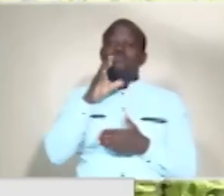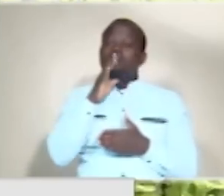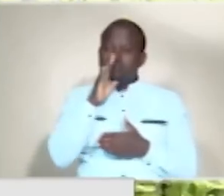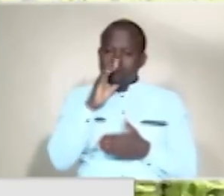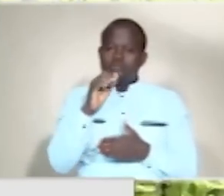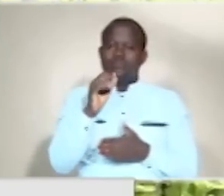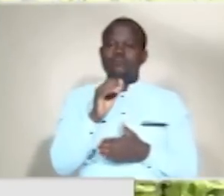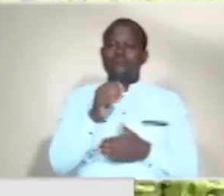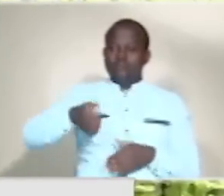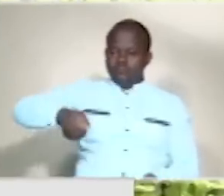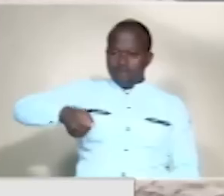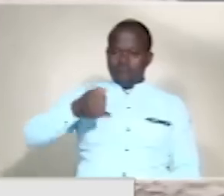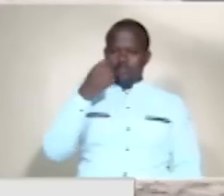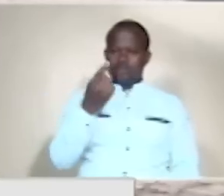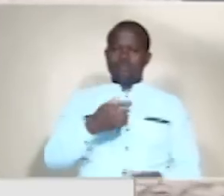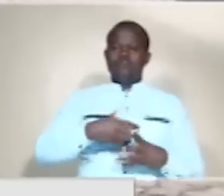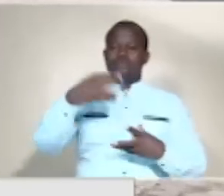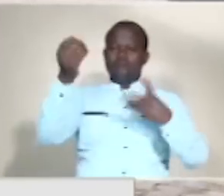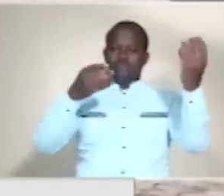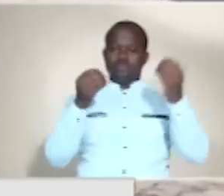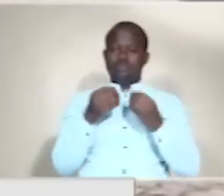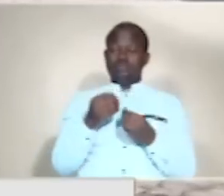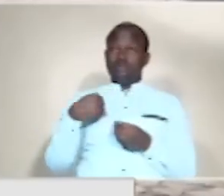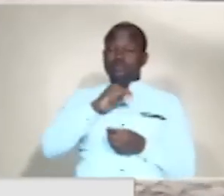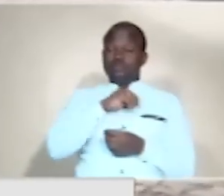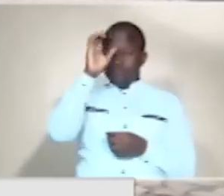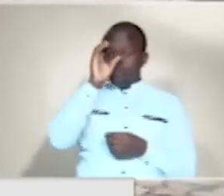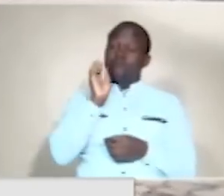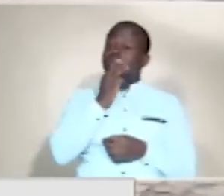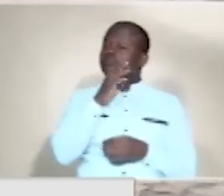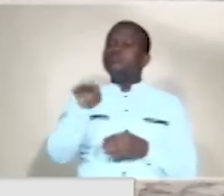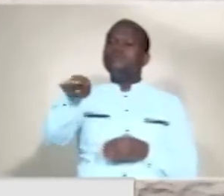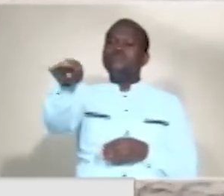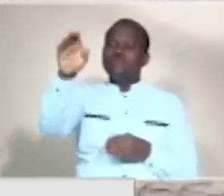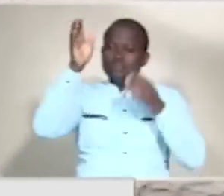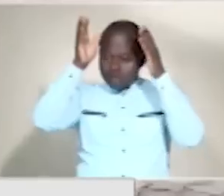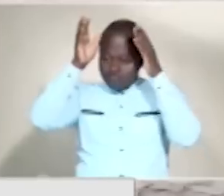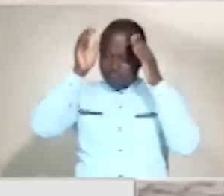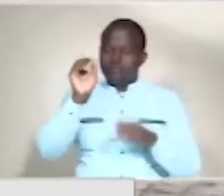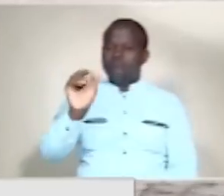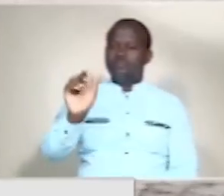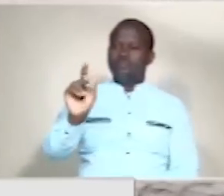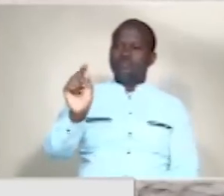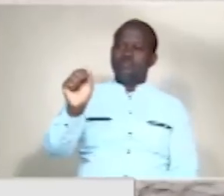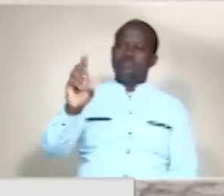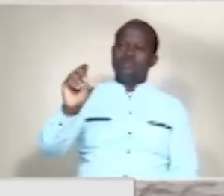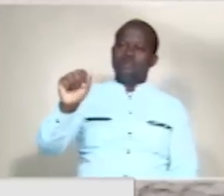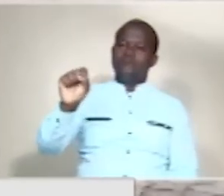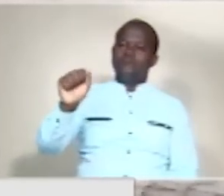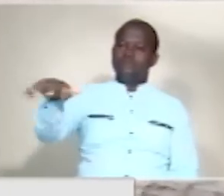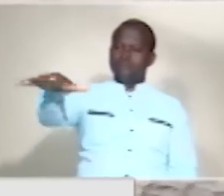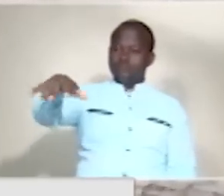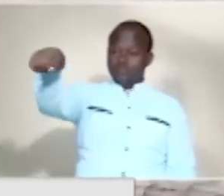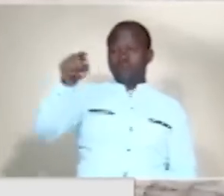nk'ijerekani imwe akaba aragiye kuvoma hari akadasa. giye gushaka amazi nyine ndabona kuko muri karitsiye mbone